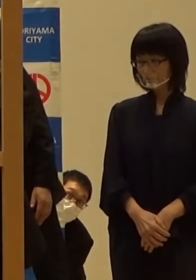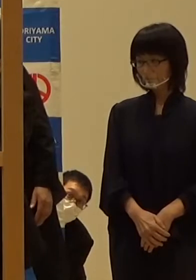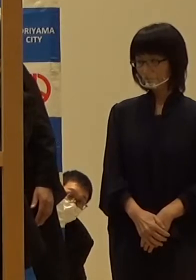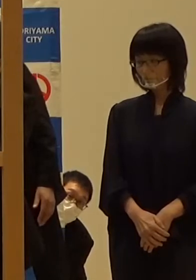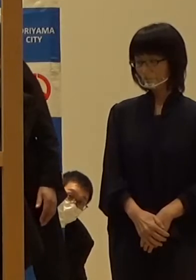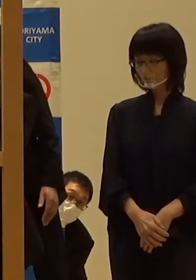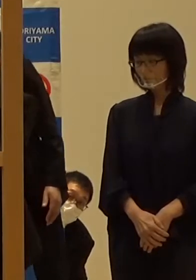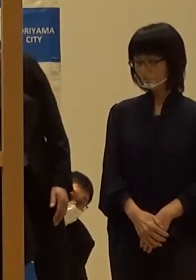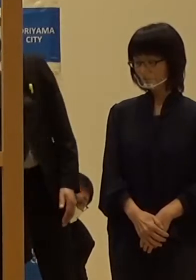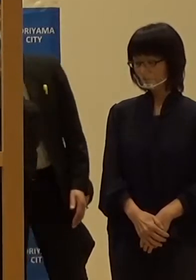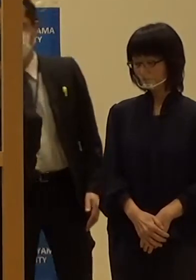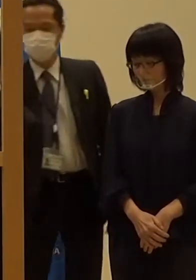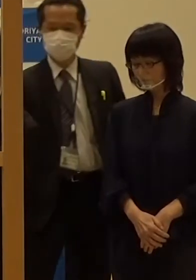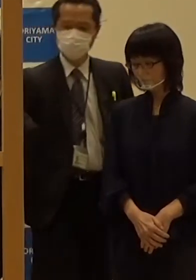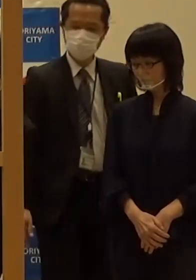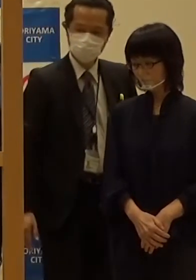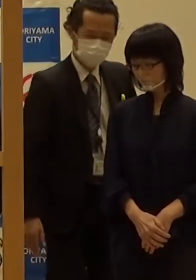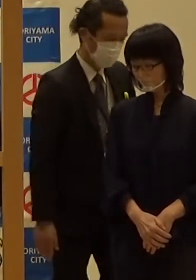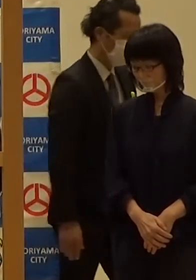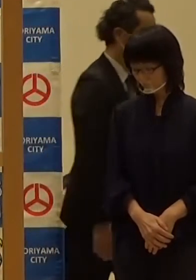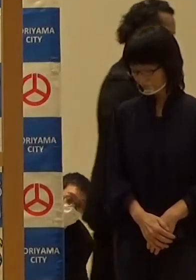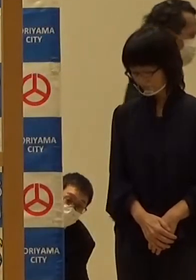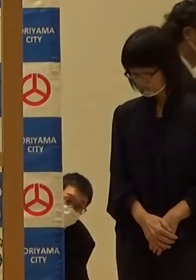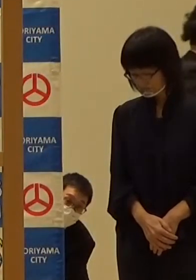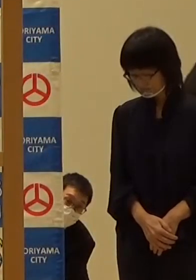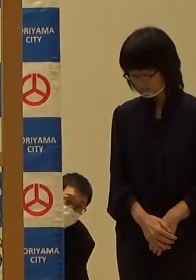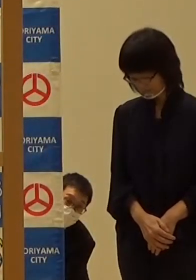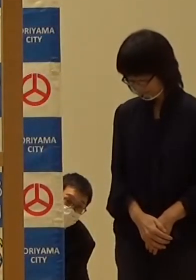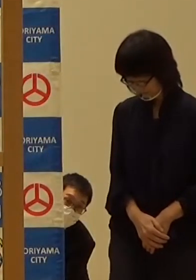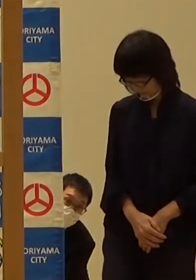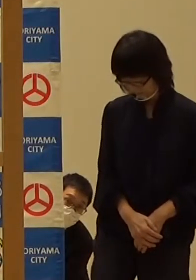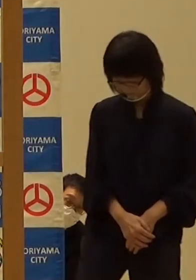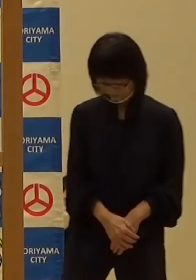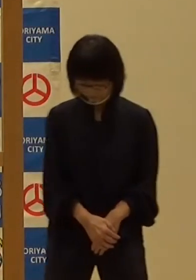はい、 すいません。